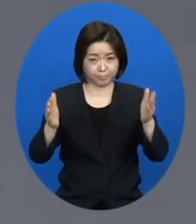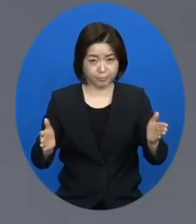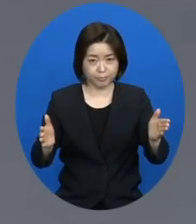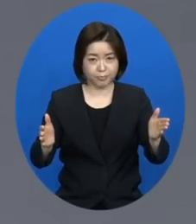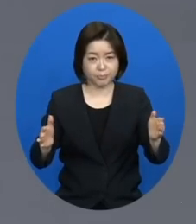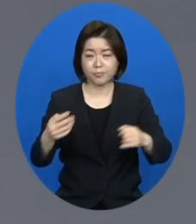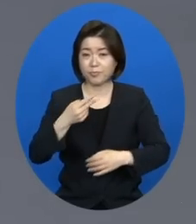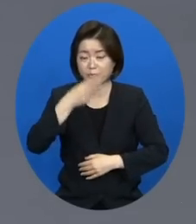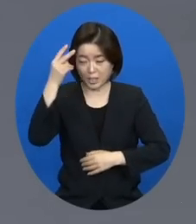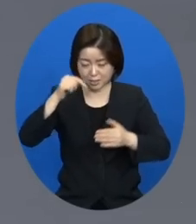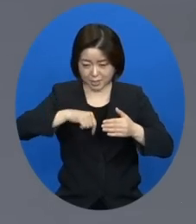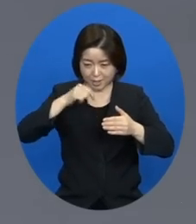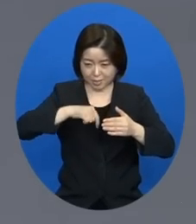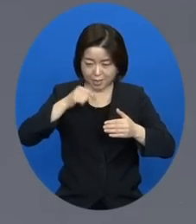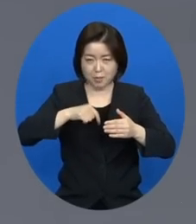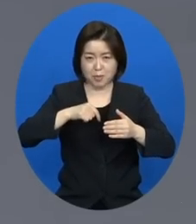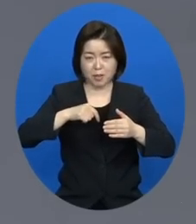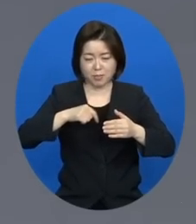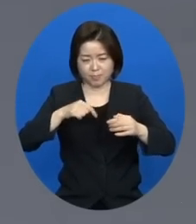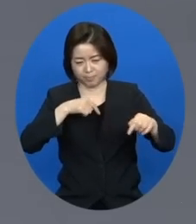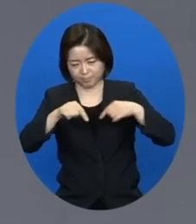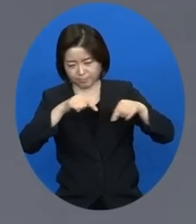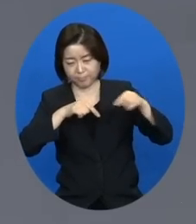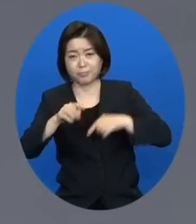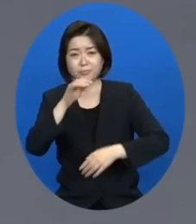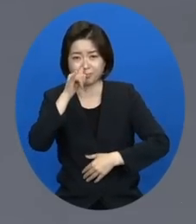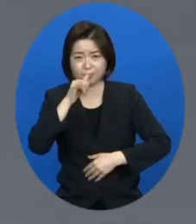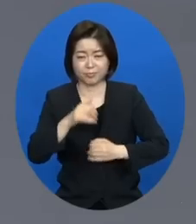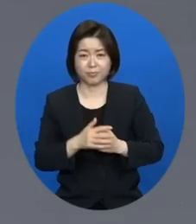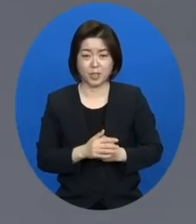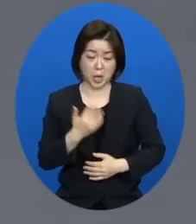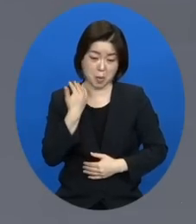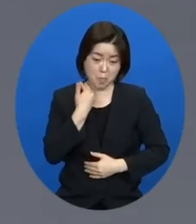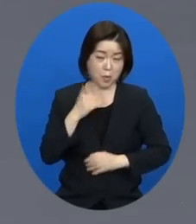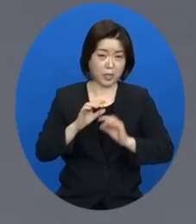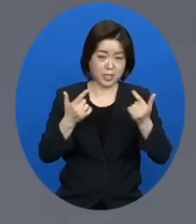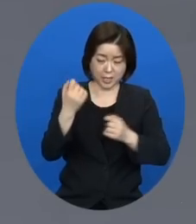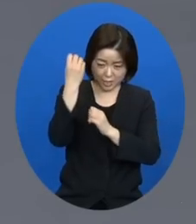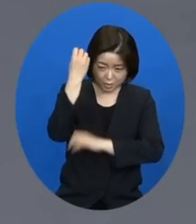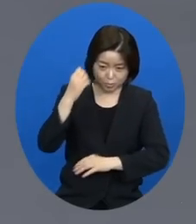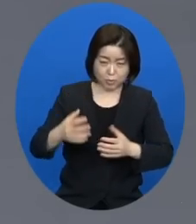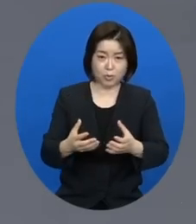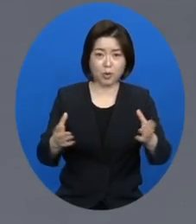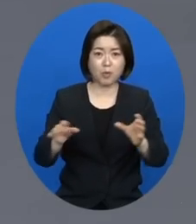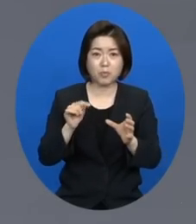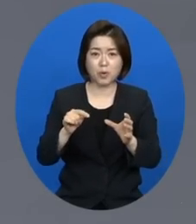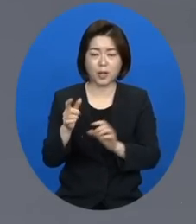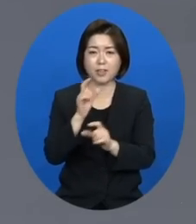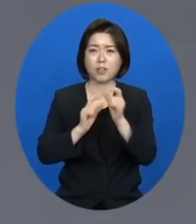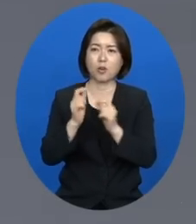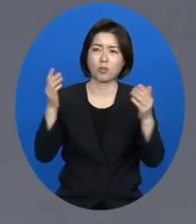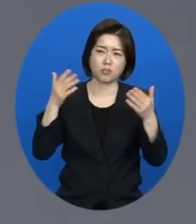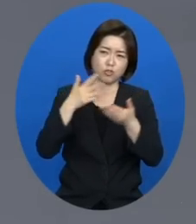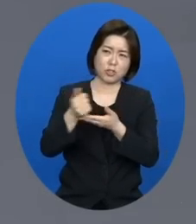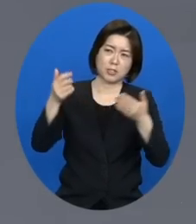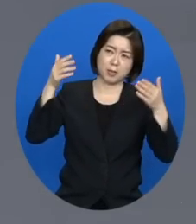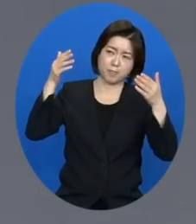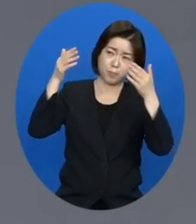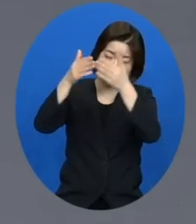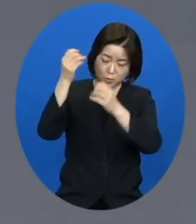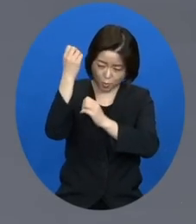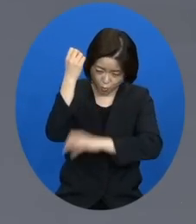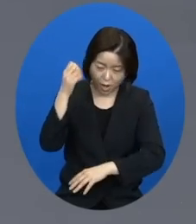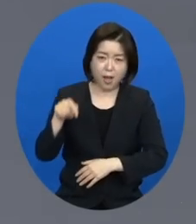요셉의 내면을 다루신 것이죠. 보이지 않는 영역, 그 뿌리의 영역이 더 주님께 완전히 내려갈 수